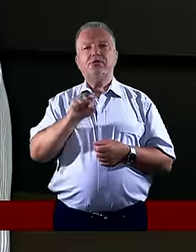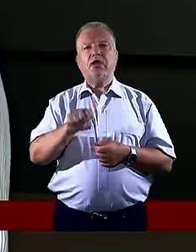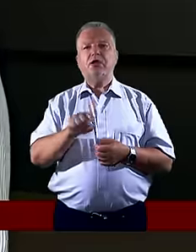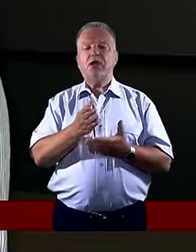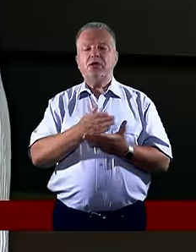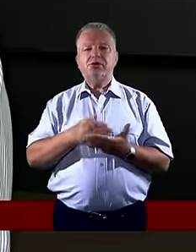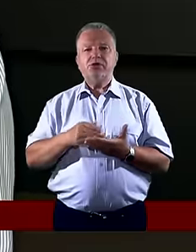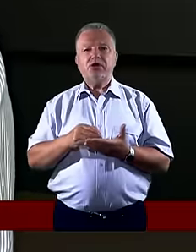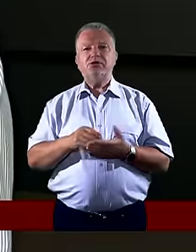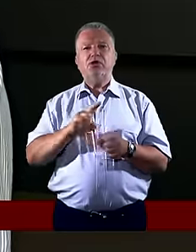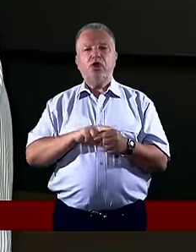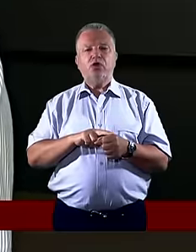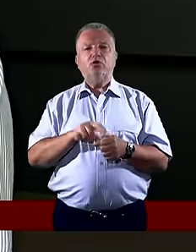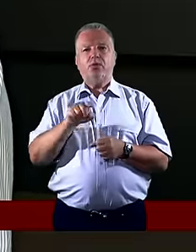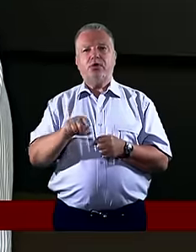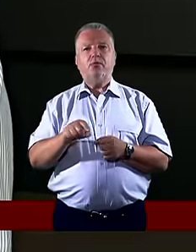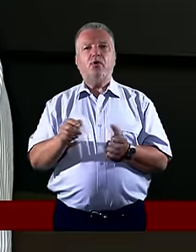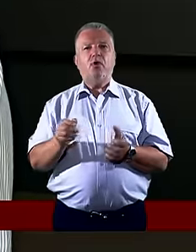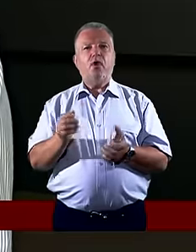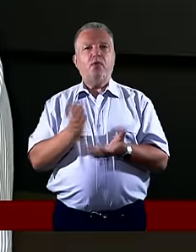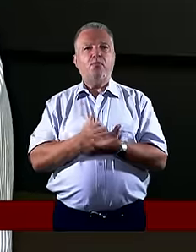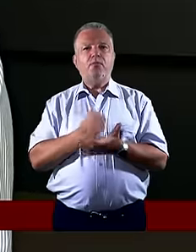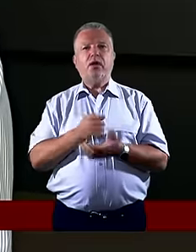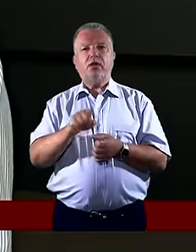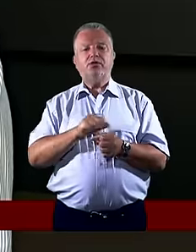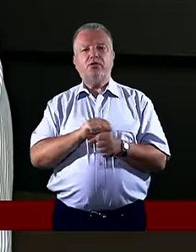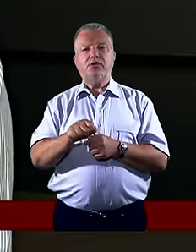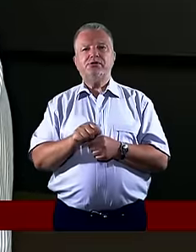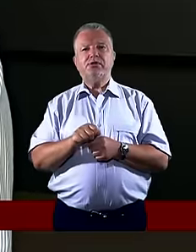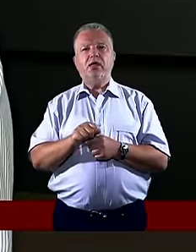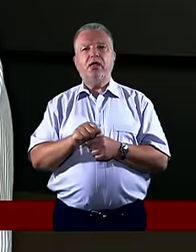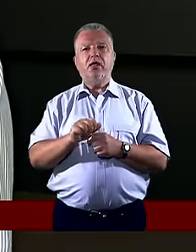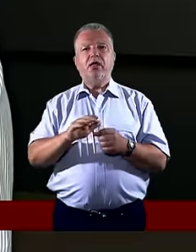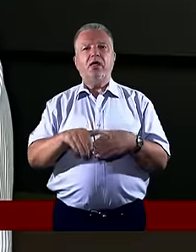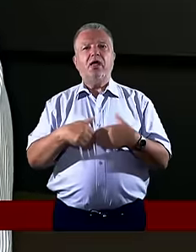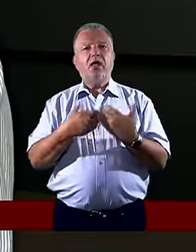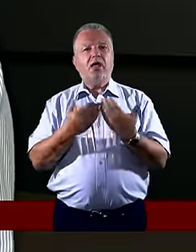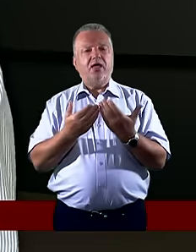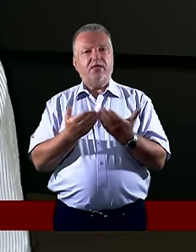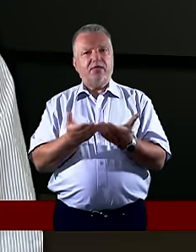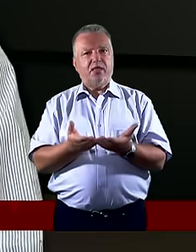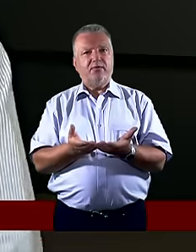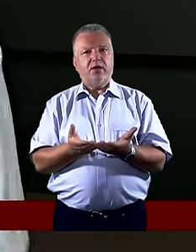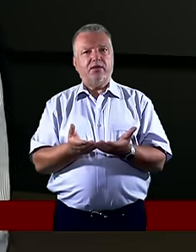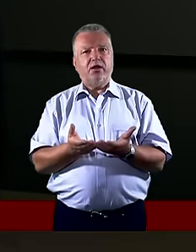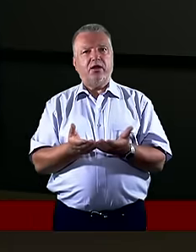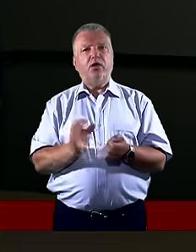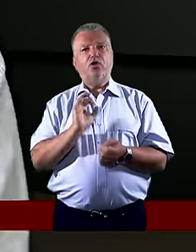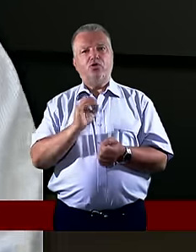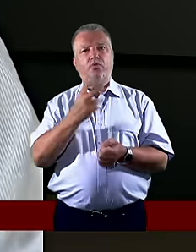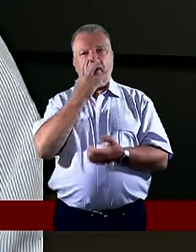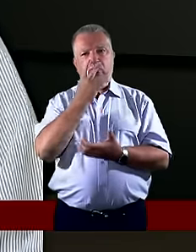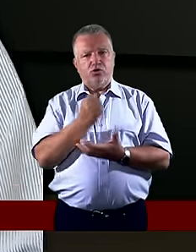A jednym z takich właśnie elementów, który na pewno temu sprzyja, to jest wydawanie takiego, to czasami nazywamy